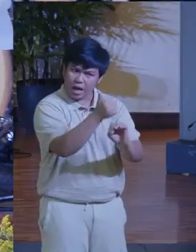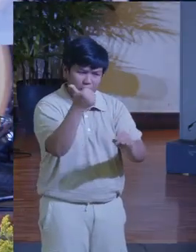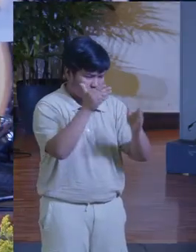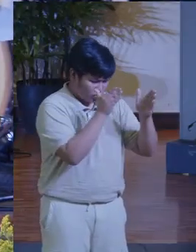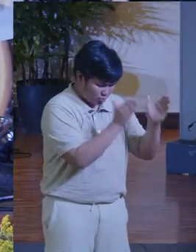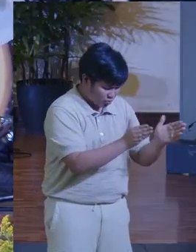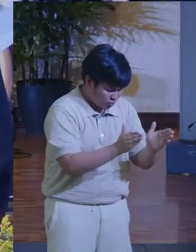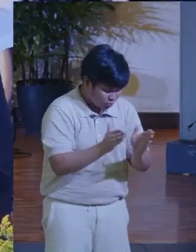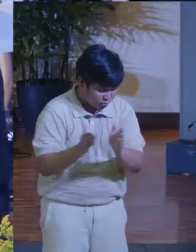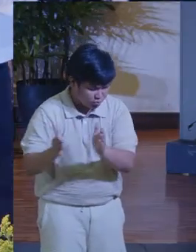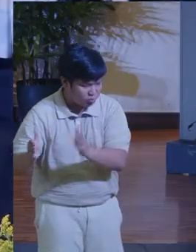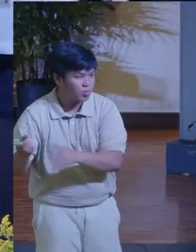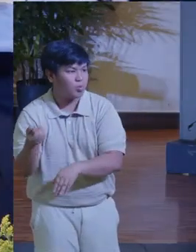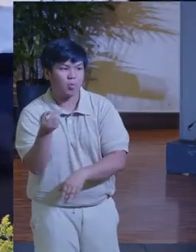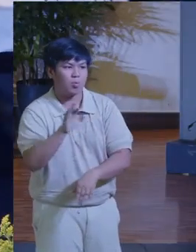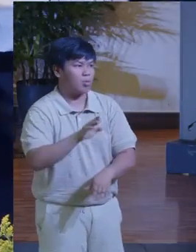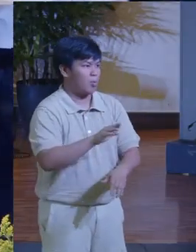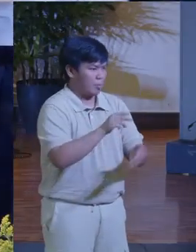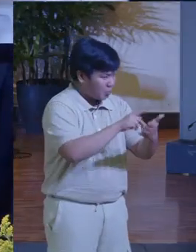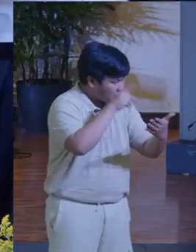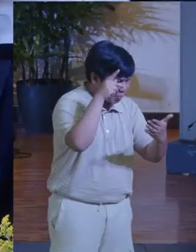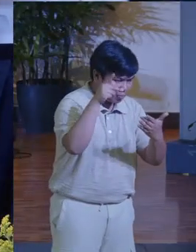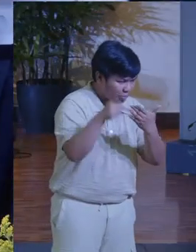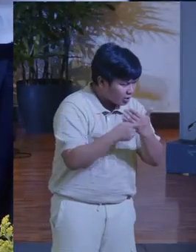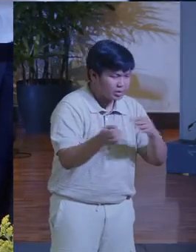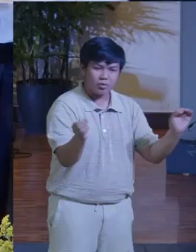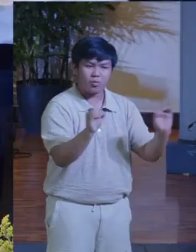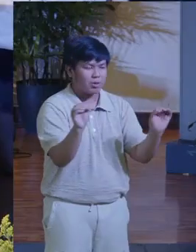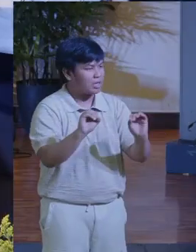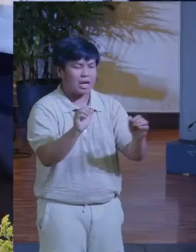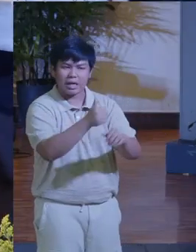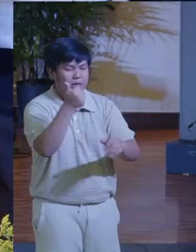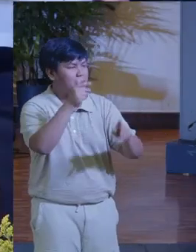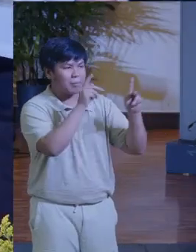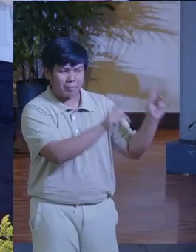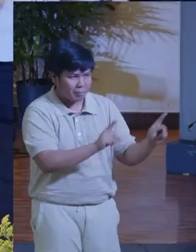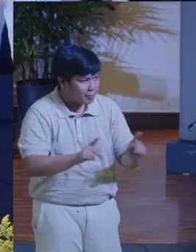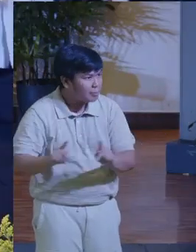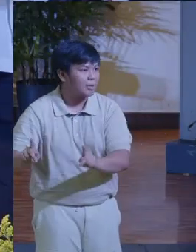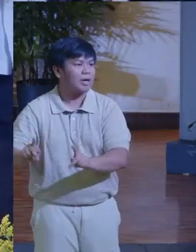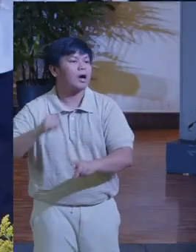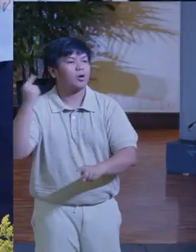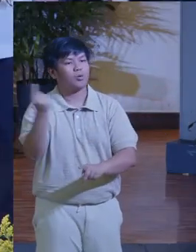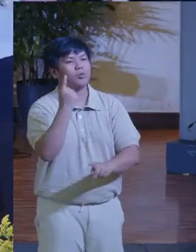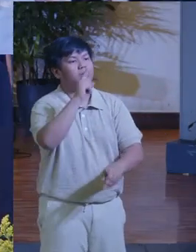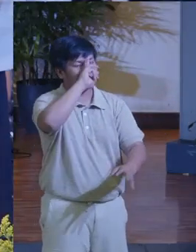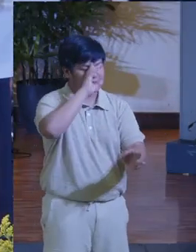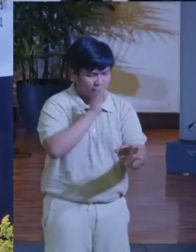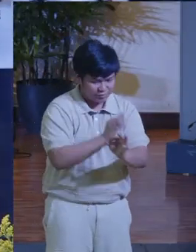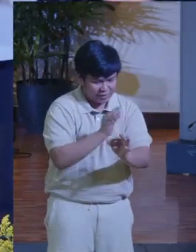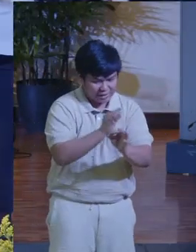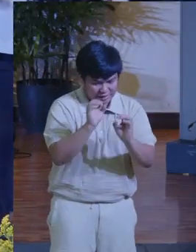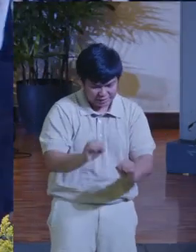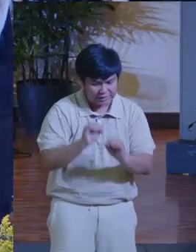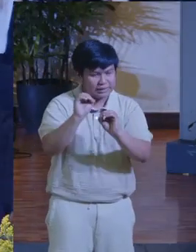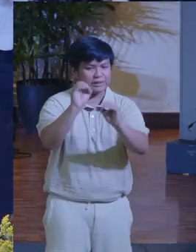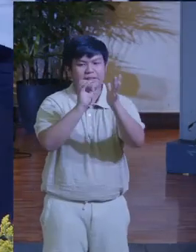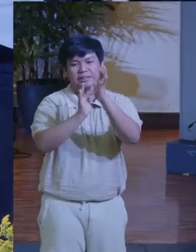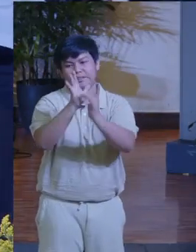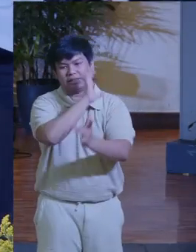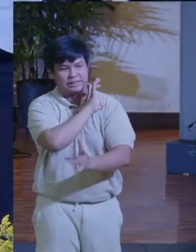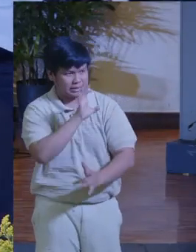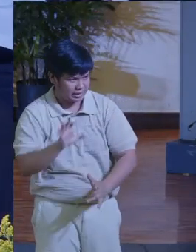ng kaligtasan na kanyang ibinigay para sa lahat ng tao kundi ang pananampalataya kay Kristo